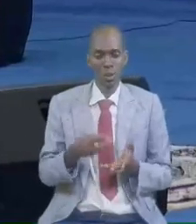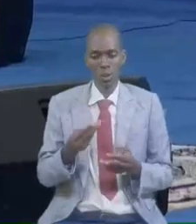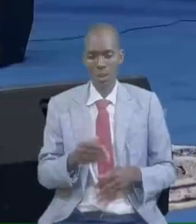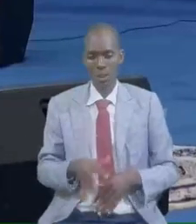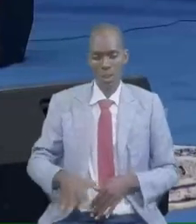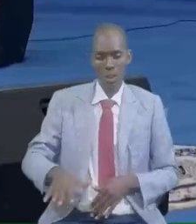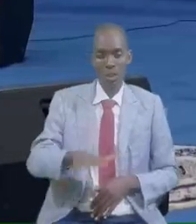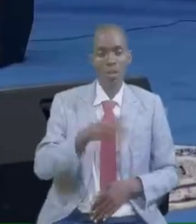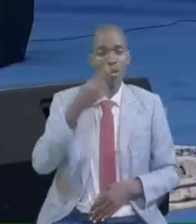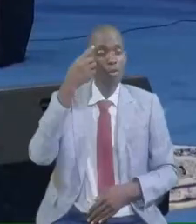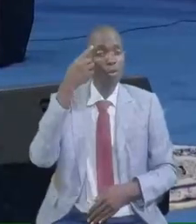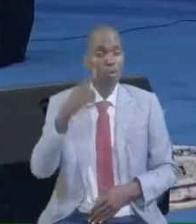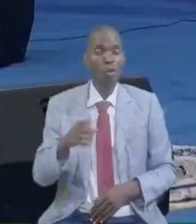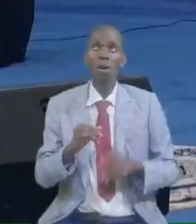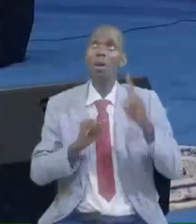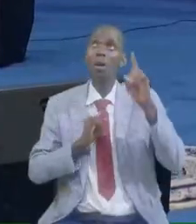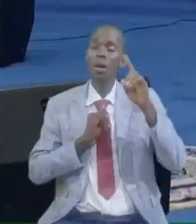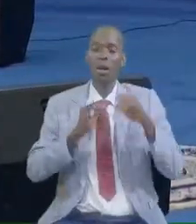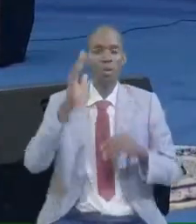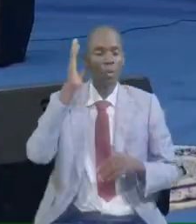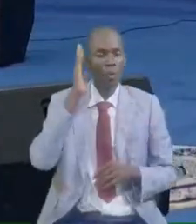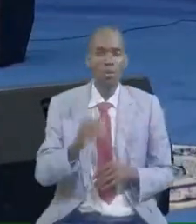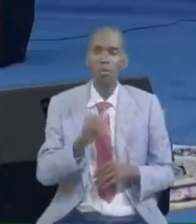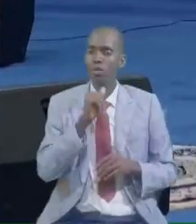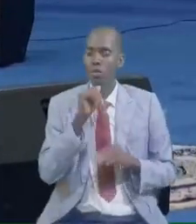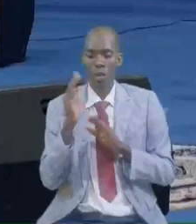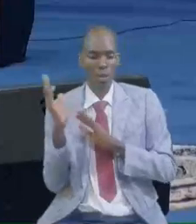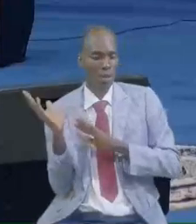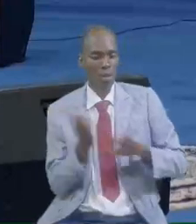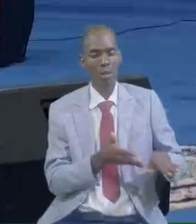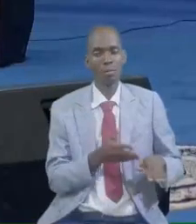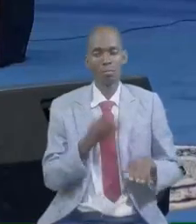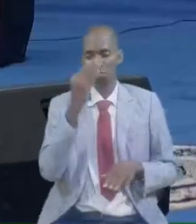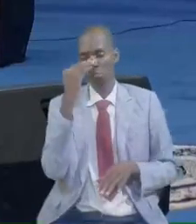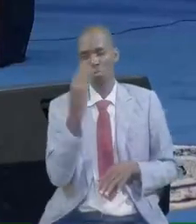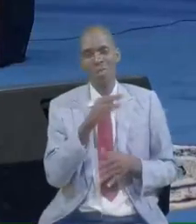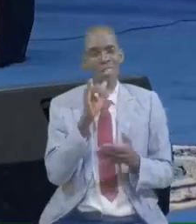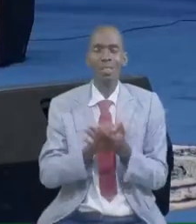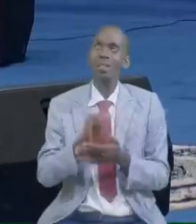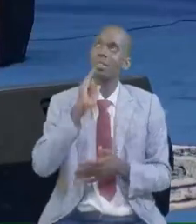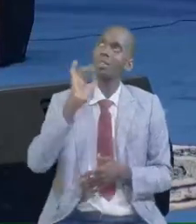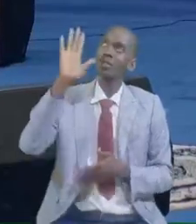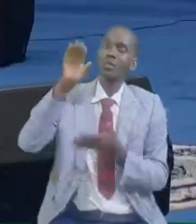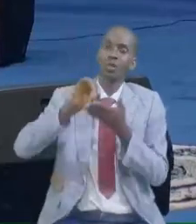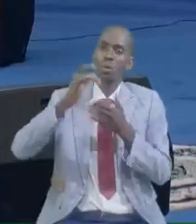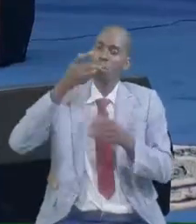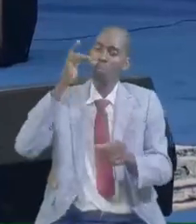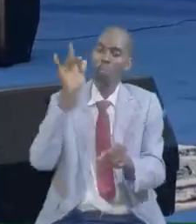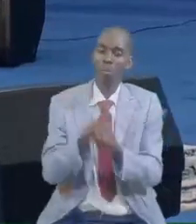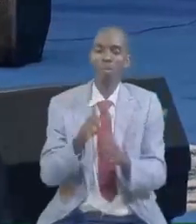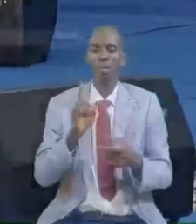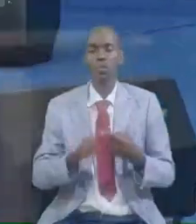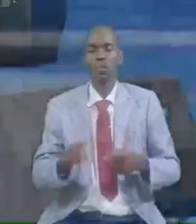car je ne t'abandonnerai point. Ça, c'est l'alliance qu'il a faite avec nous. Il